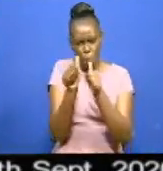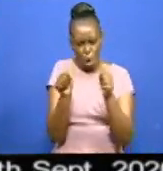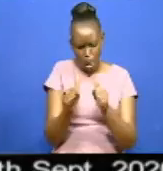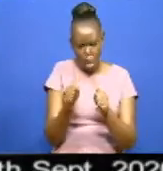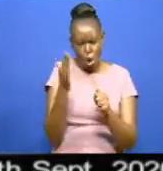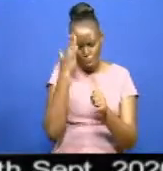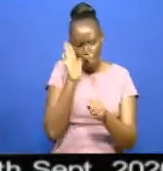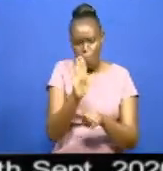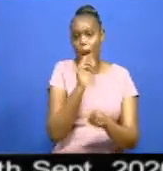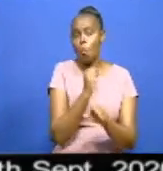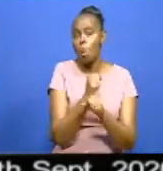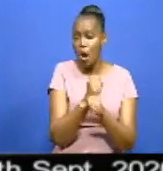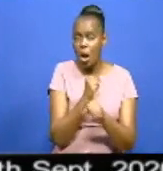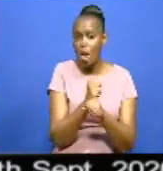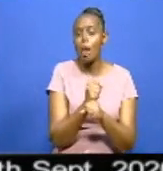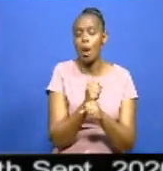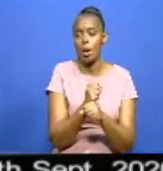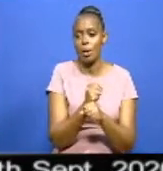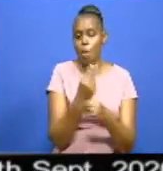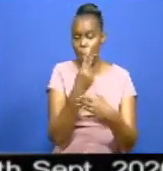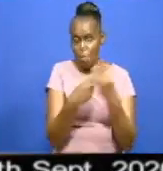yao, nawafahamu